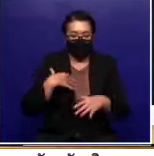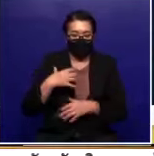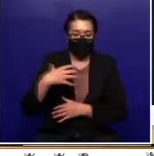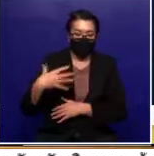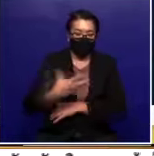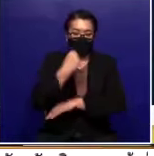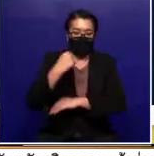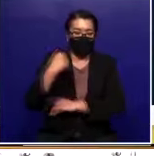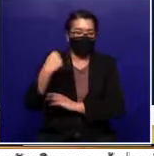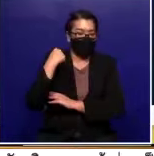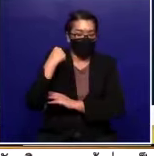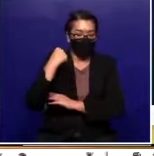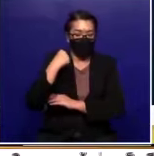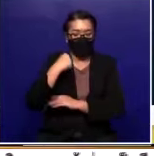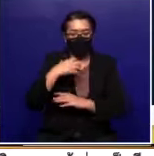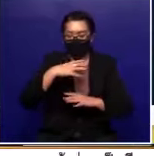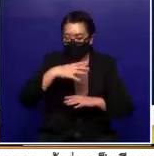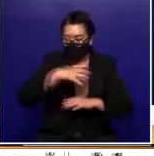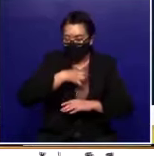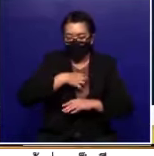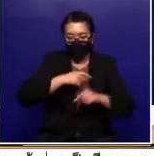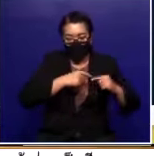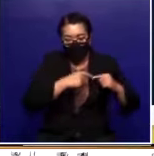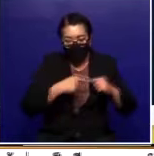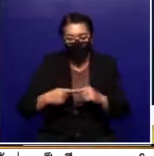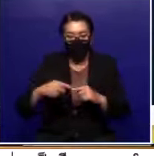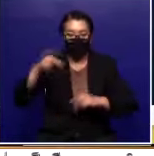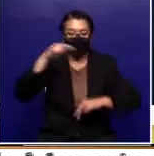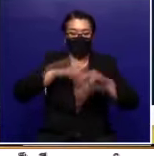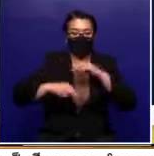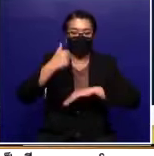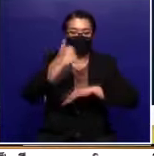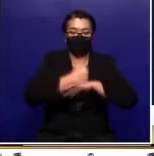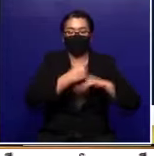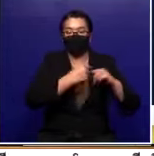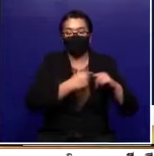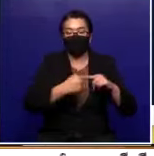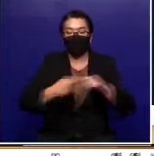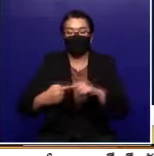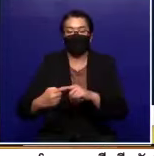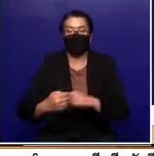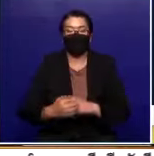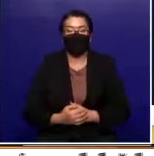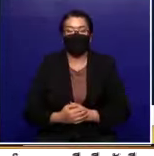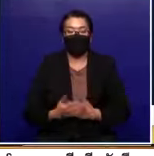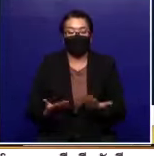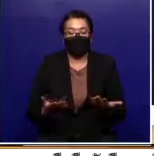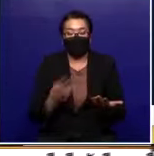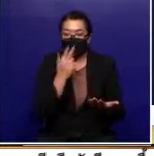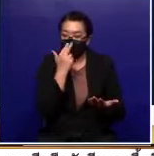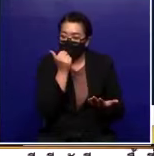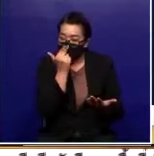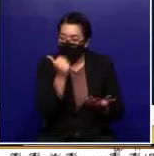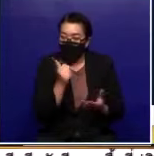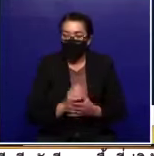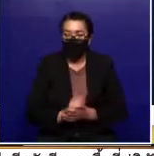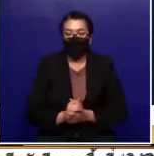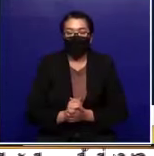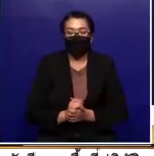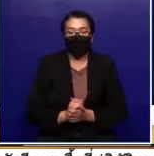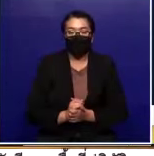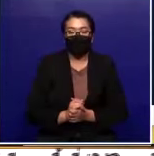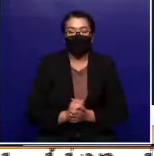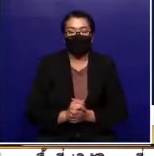าณแบบแหกตาประชาชนครับท่านประธานผมบอกอย่างนี้นะฮะท่านดูให้ดีนะฮะอะไรครับ